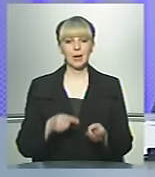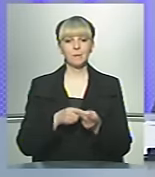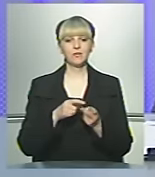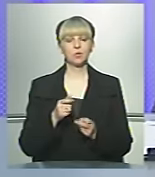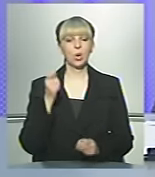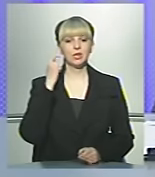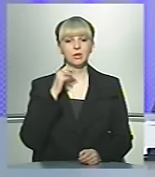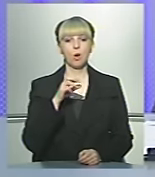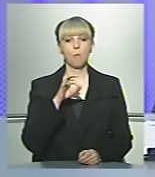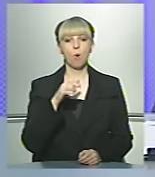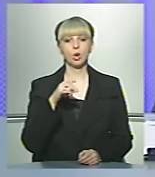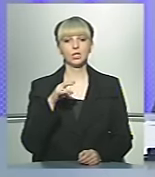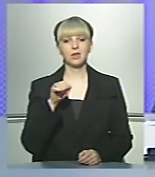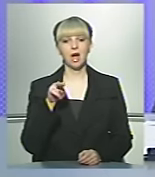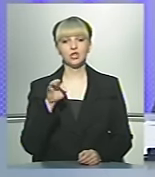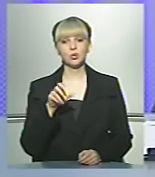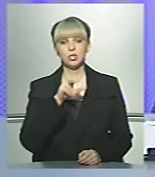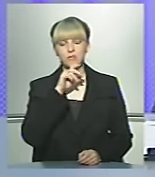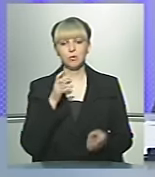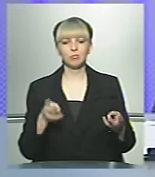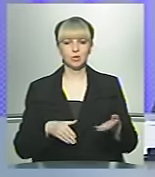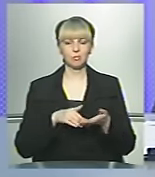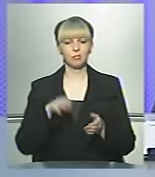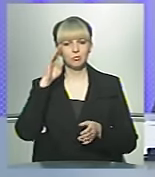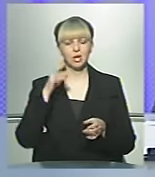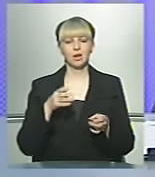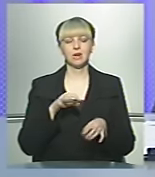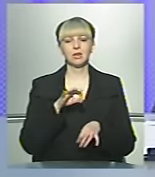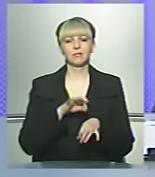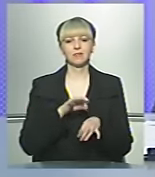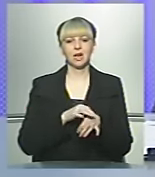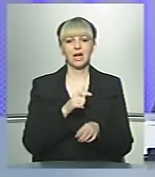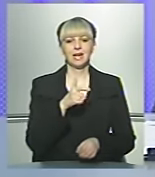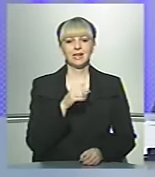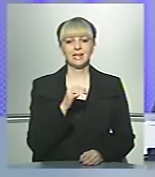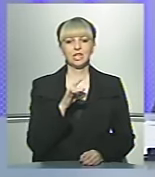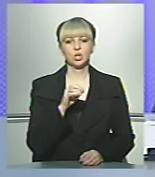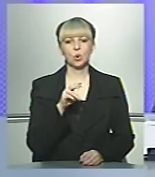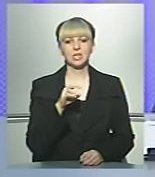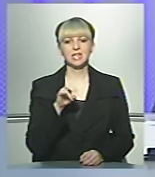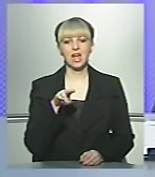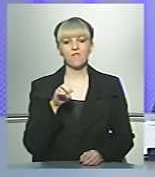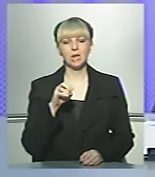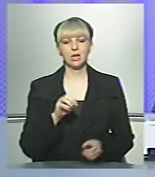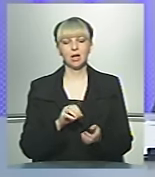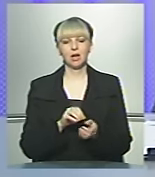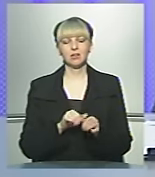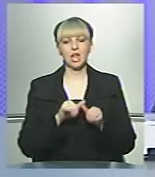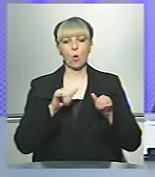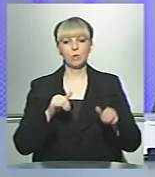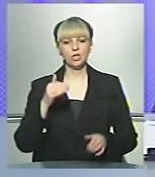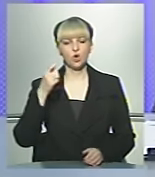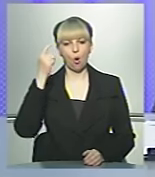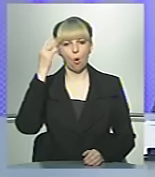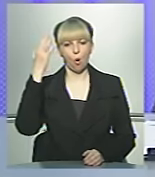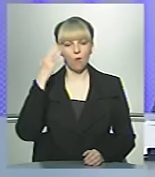Трирічному Богданчику з Чернівців потрібна допомога. Хлопчик страждає на гідроцефалію – накопичення рідини в головному мозку. Через це